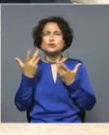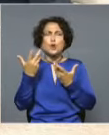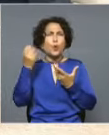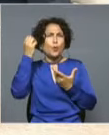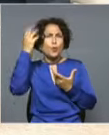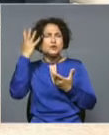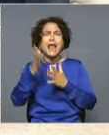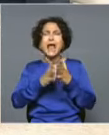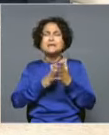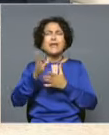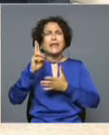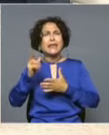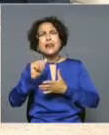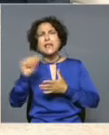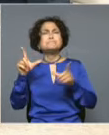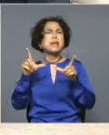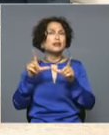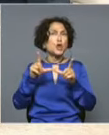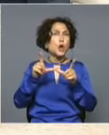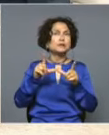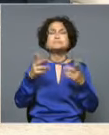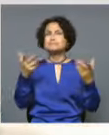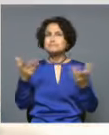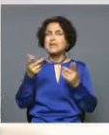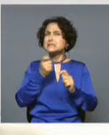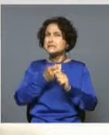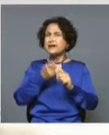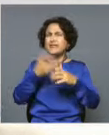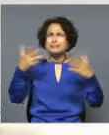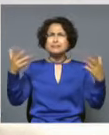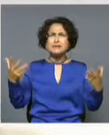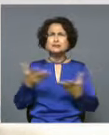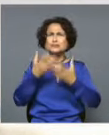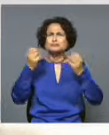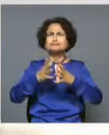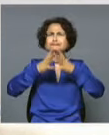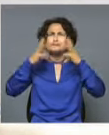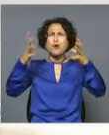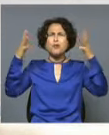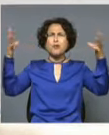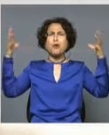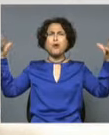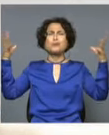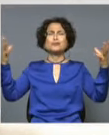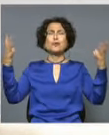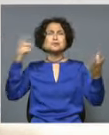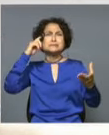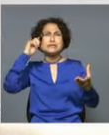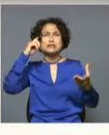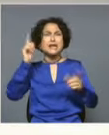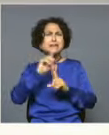че Кирил и Методий са направили нещо революционно, нещо грандиозно? Дори не само за времето си.